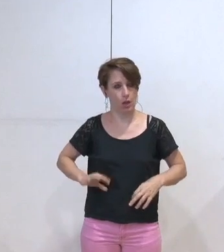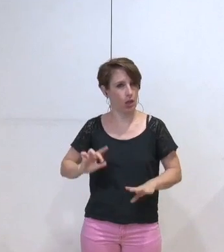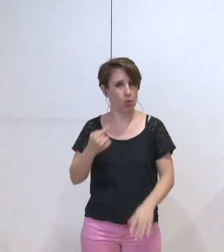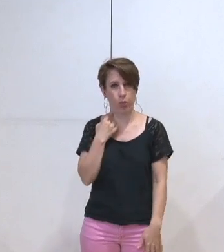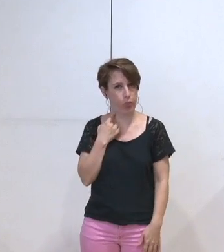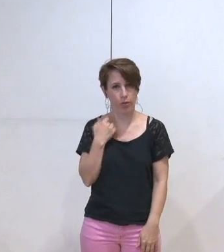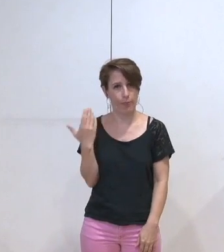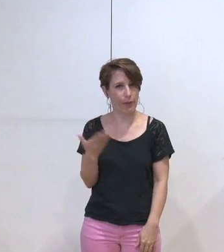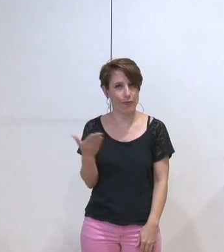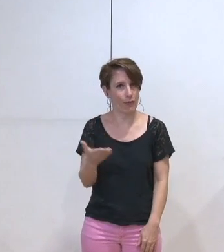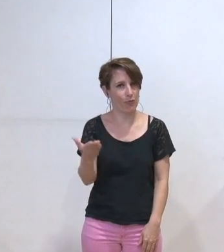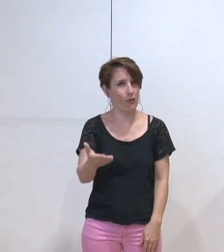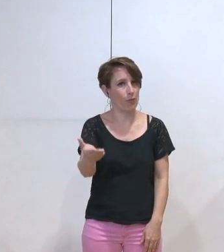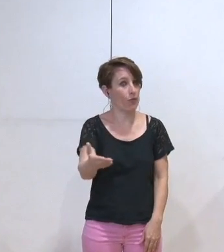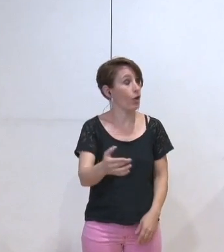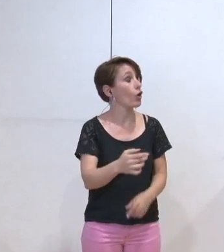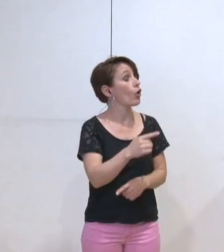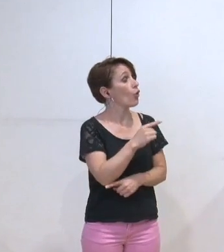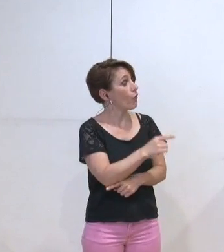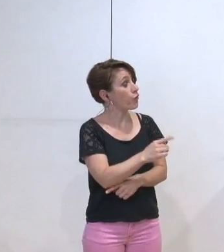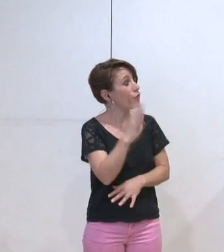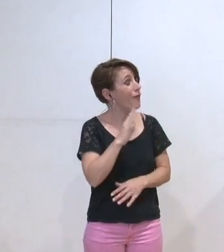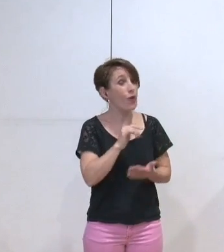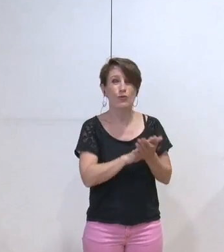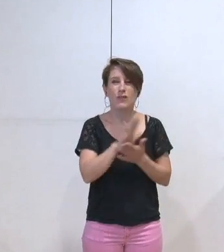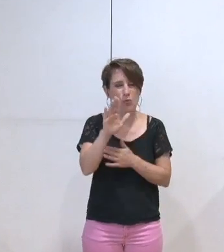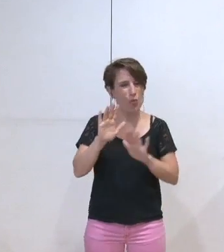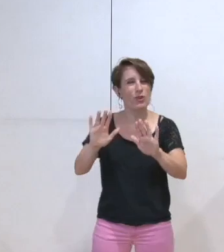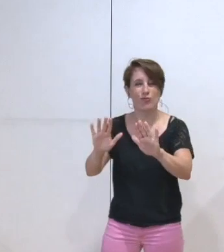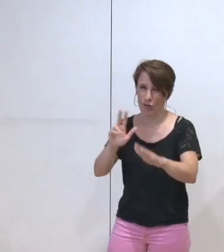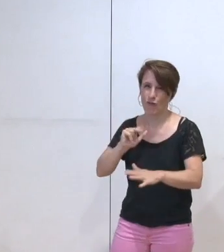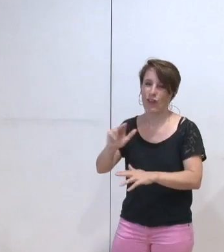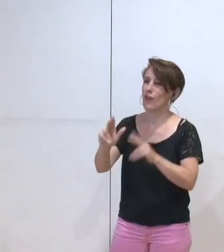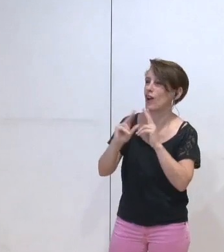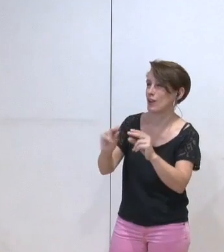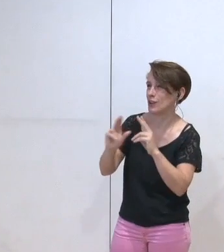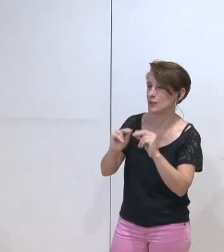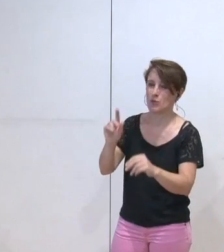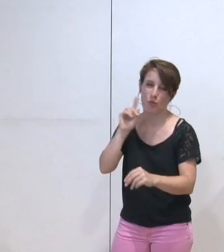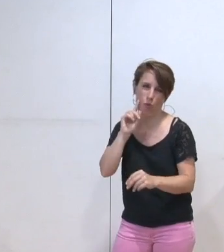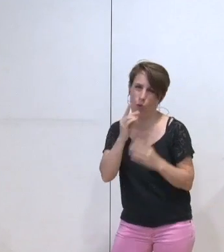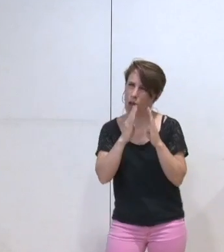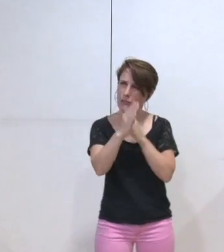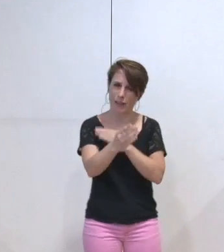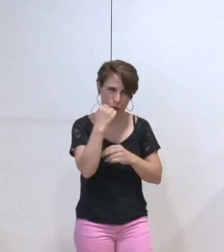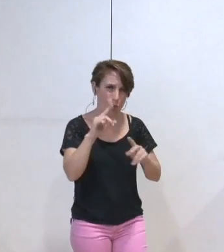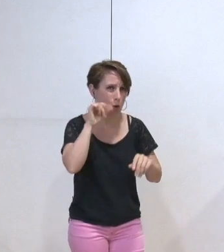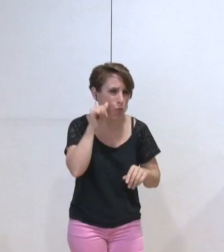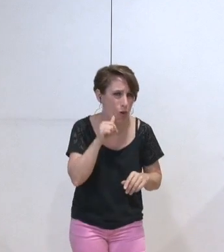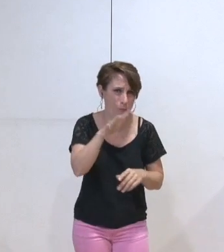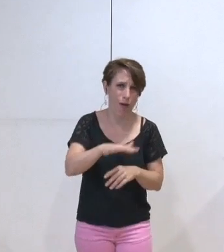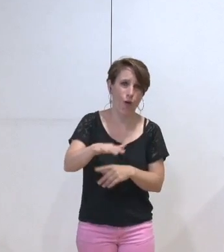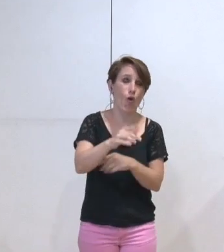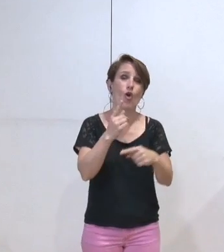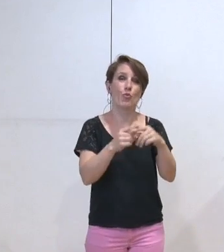promis vous aviezis promis des explications sur les causes aux parents d'élèves et aux élus du conseil